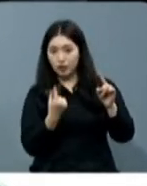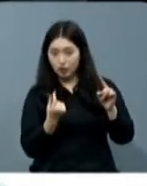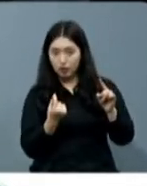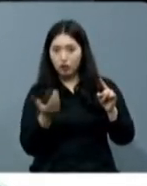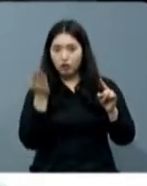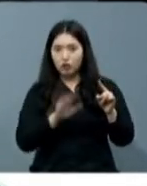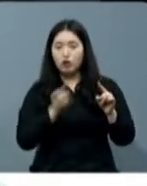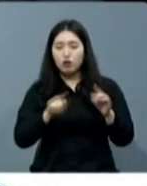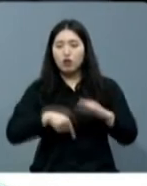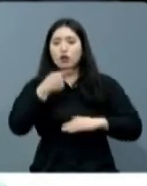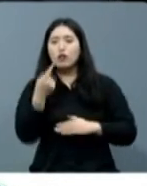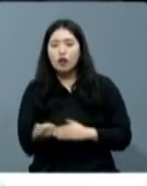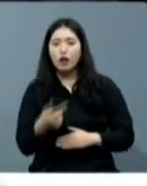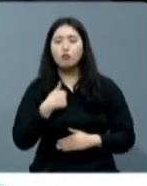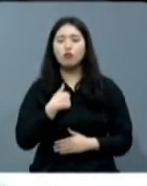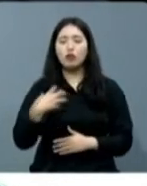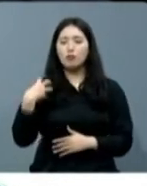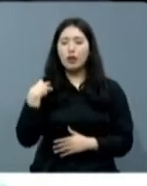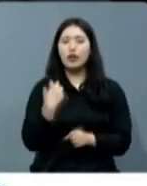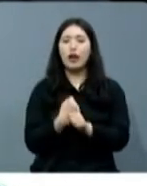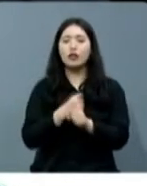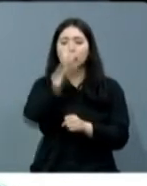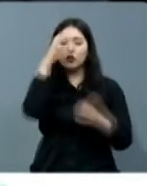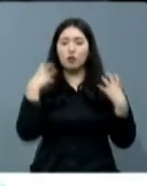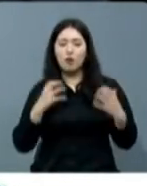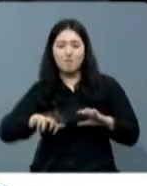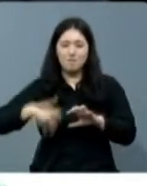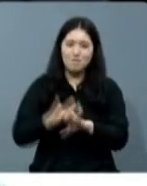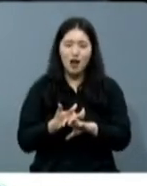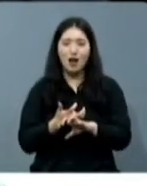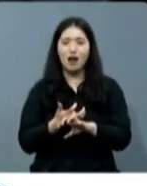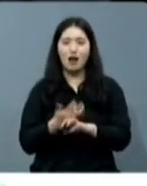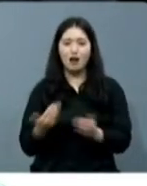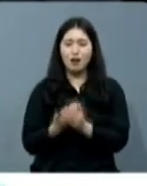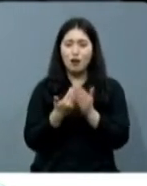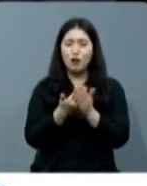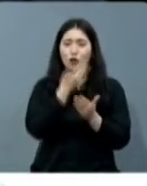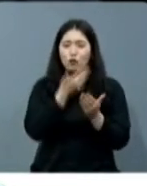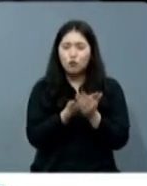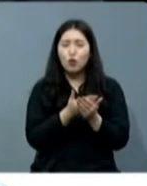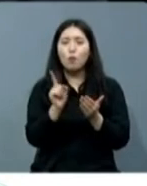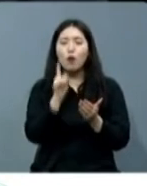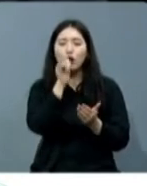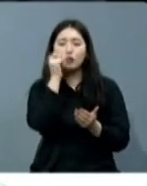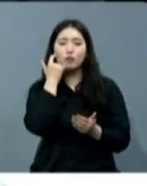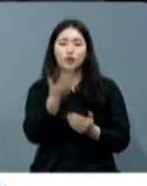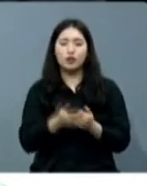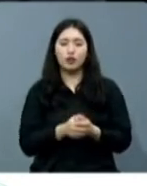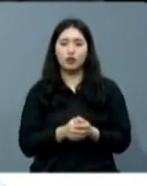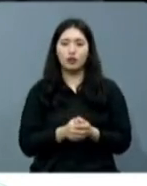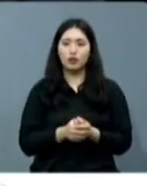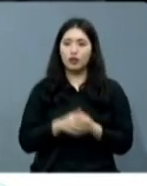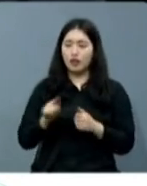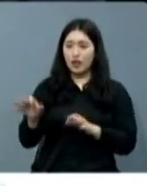어떻게 다음 정부에서 1% 이걸 역전시켜서 올릴 핵심적인 방법이 뭡니까? 그게 핵심적인 게 그